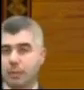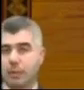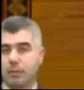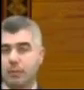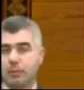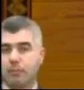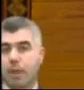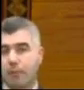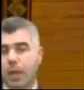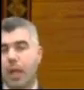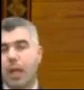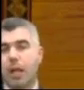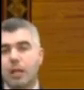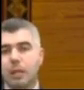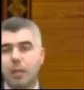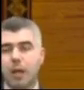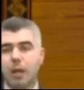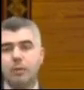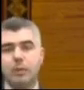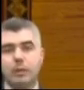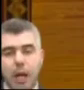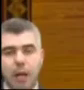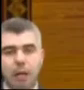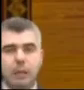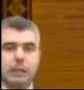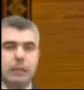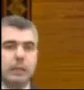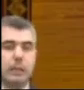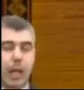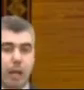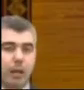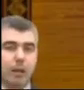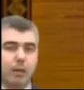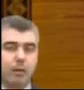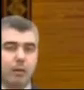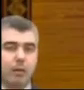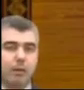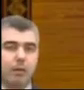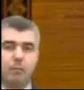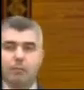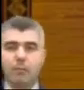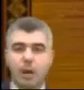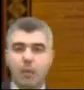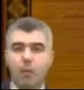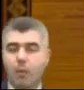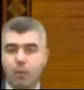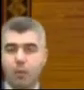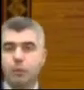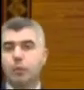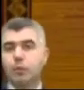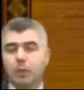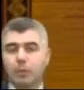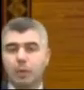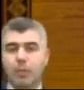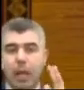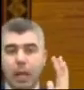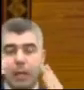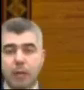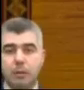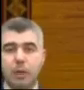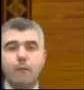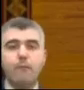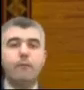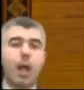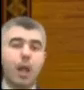جامعية فيما يتعلق بمهن الصناعة والصحة والرقمي في المجال الرقمي، وأيضا